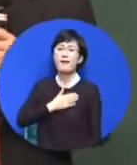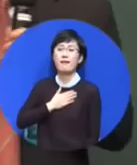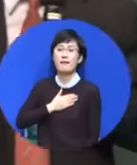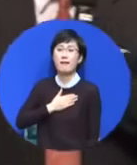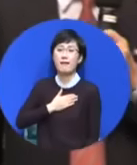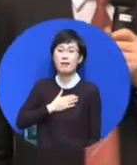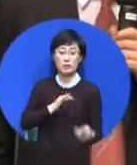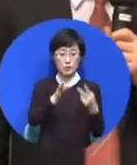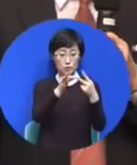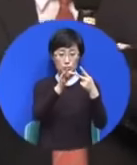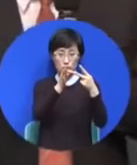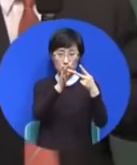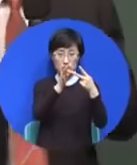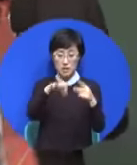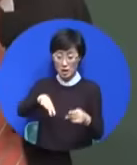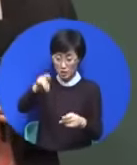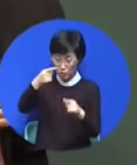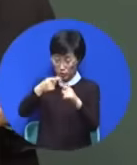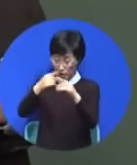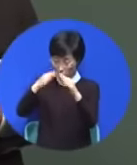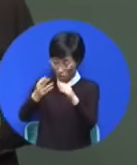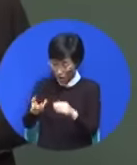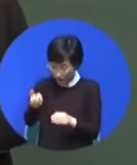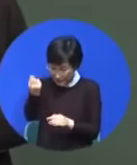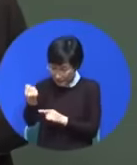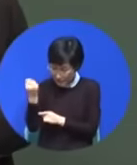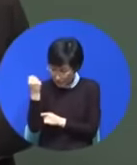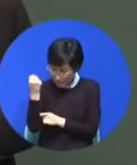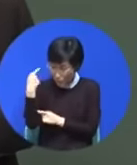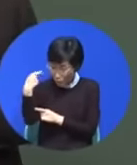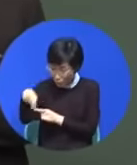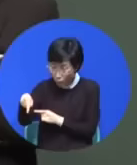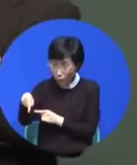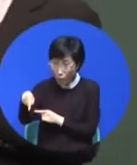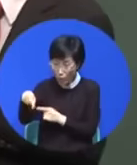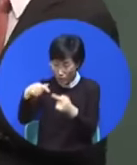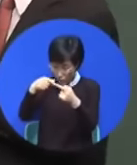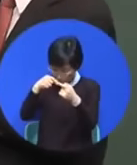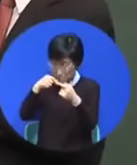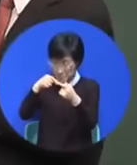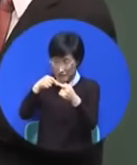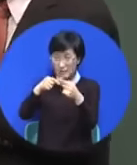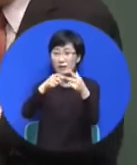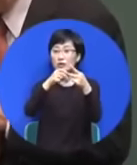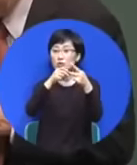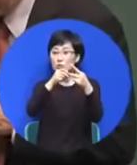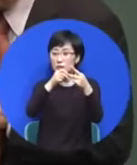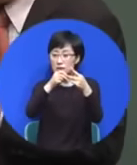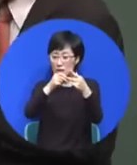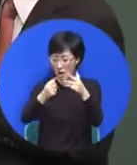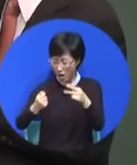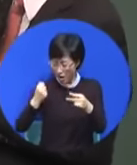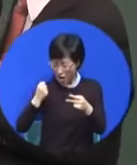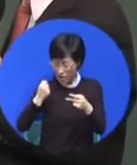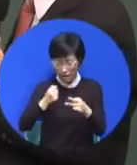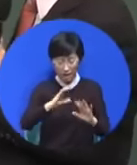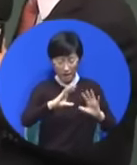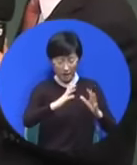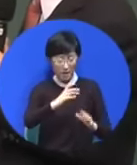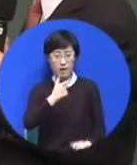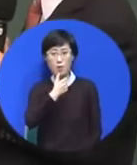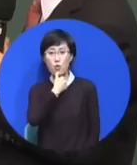번째입니다 초대교회가 어떻게 해서 그렇게 강한 나라들에게 실패해서 이길 수 있었냐 하는